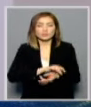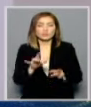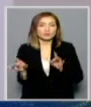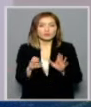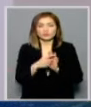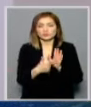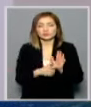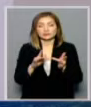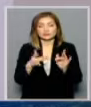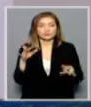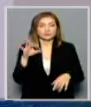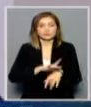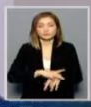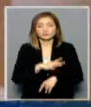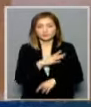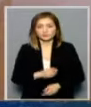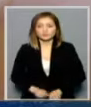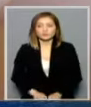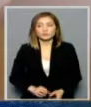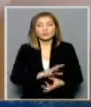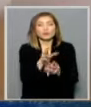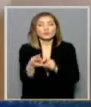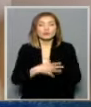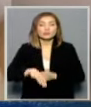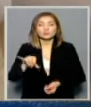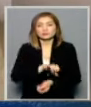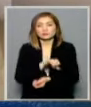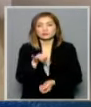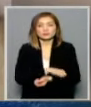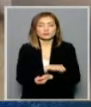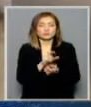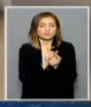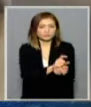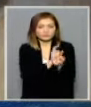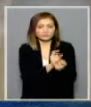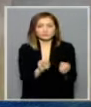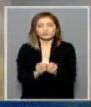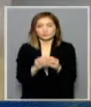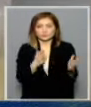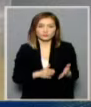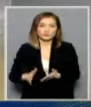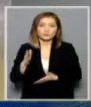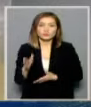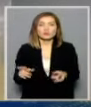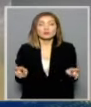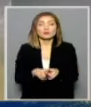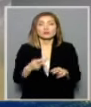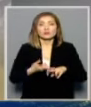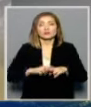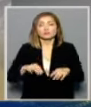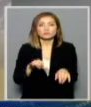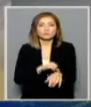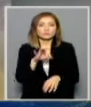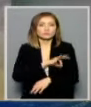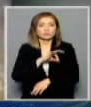жарнамалайтын 17 сайт анықталып бұғатталды. Жалпы өңірде есірткіге қарсы профилактикалық шаралар тұрақты жүргізілуде. Десе де осы бір тауар